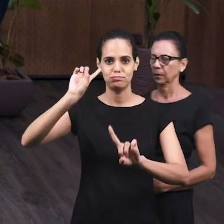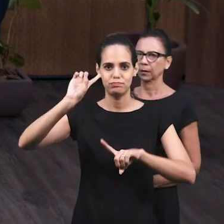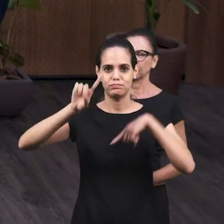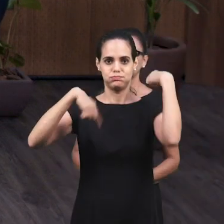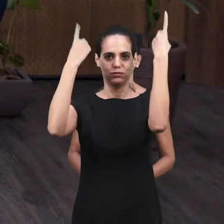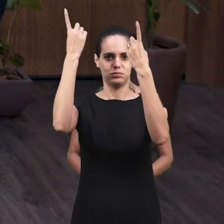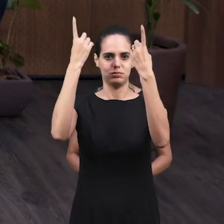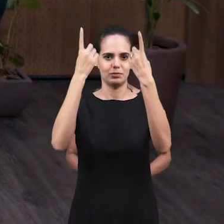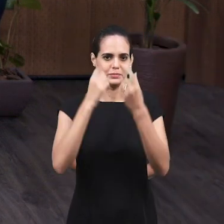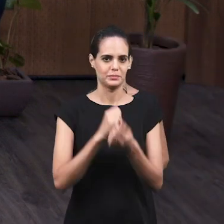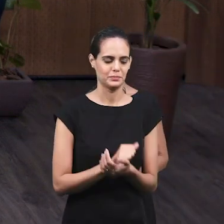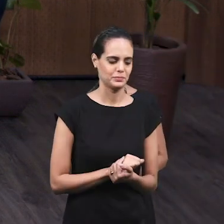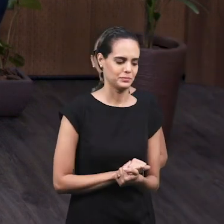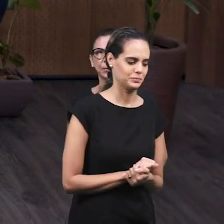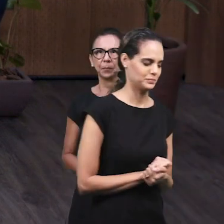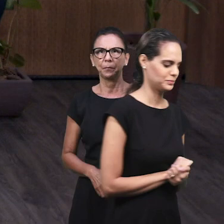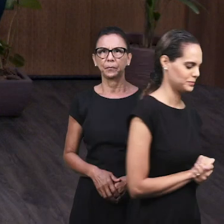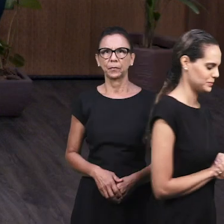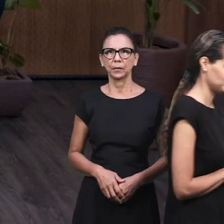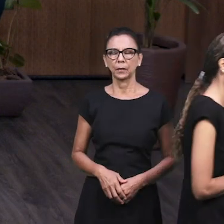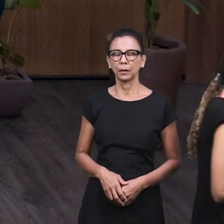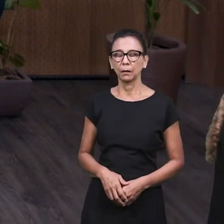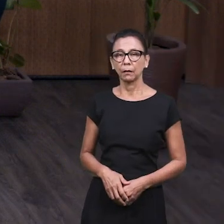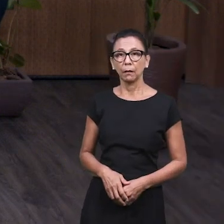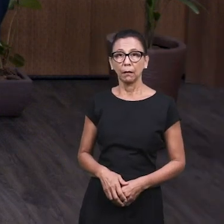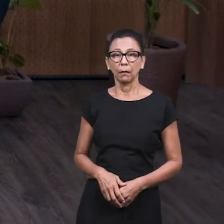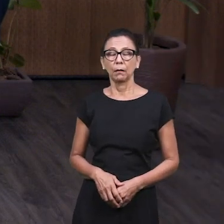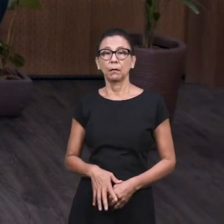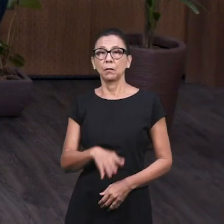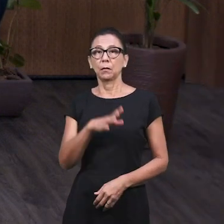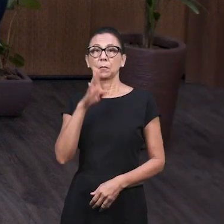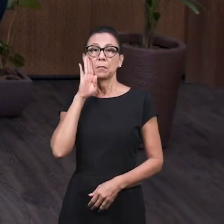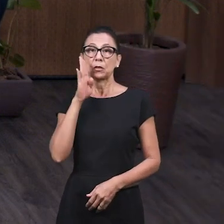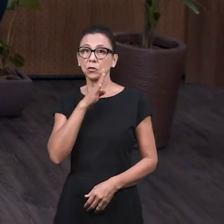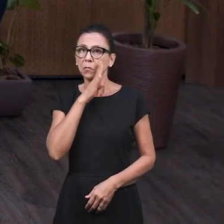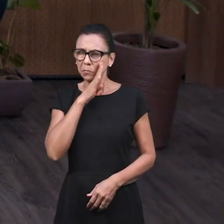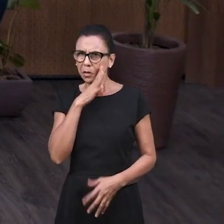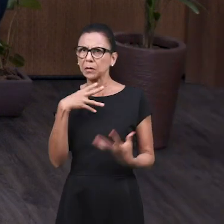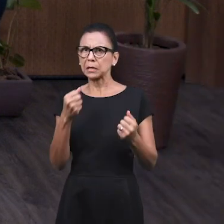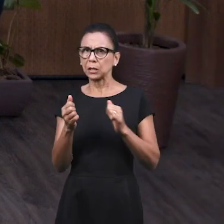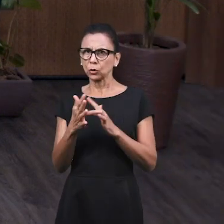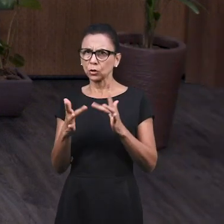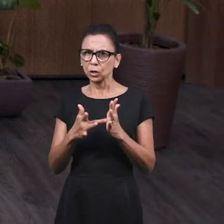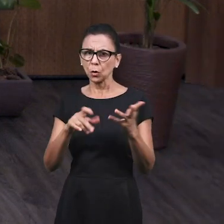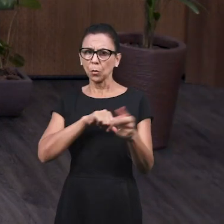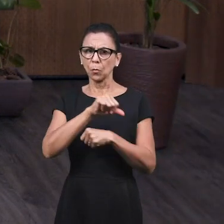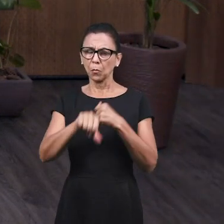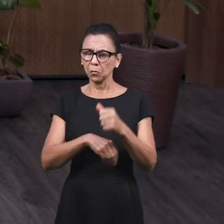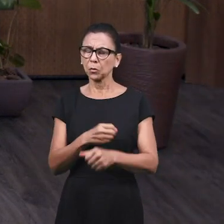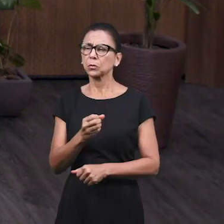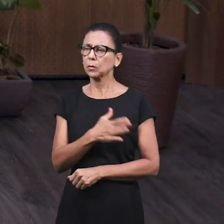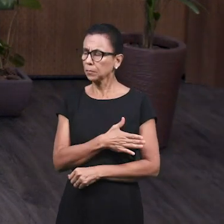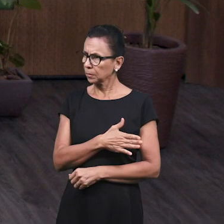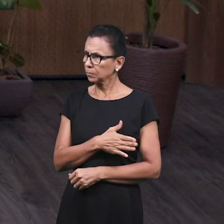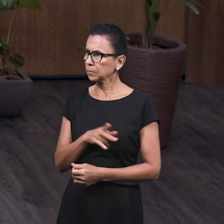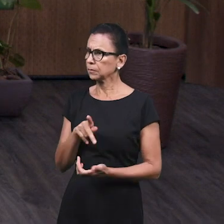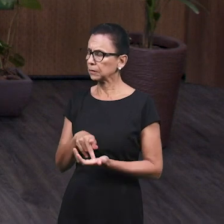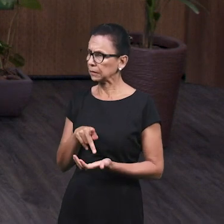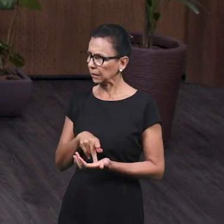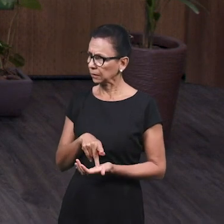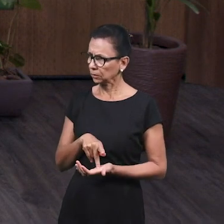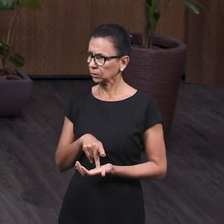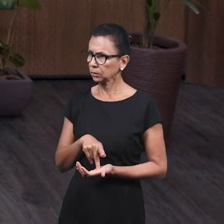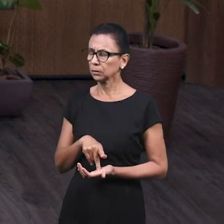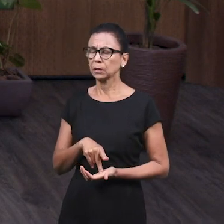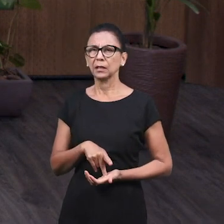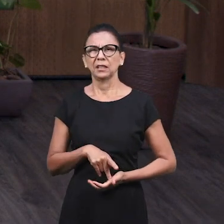Jésus, a changé complètement. Il s'est converti, n'est-ce pas, pasteur Sergio, parce que le chemin. Donc, ce n'est pas été une rencontre